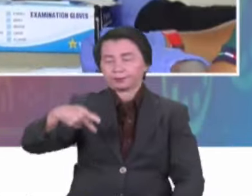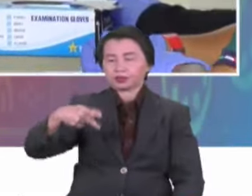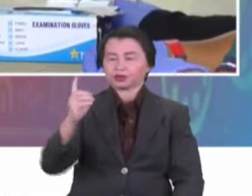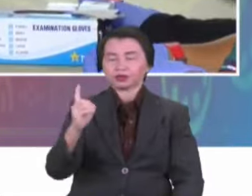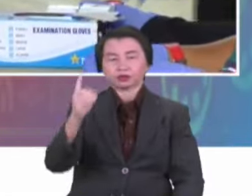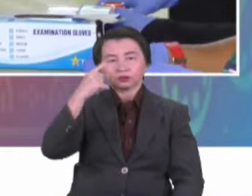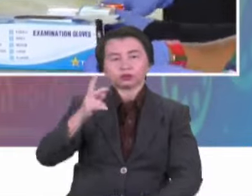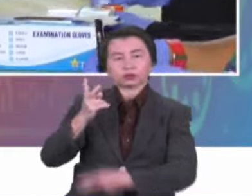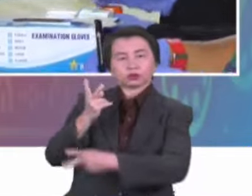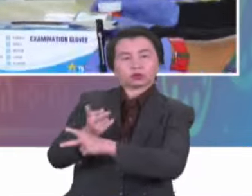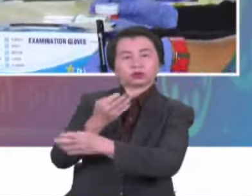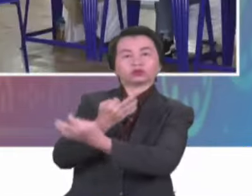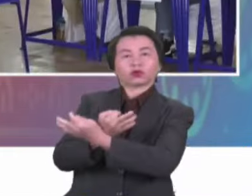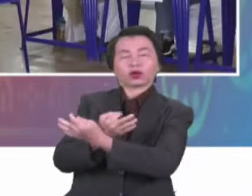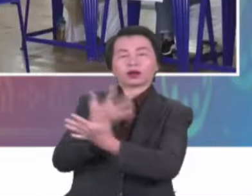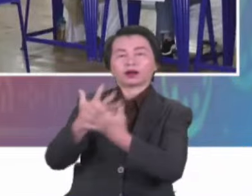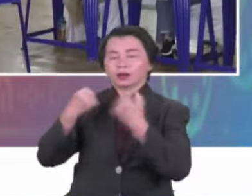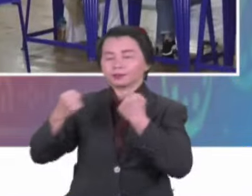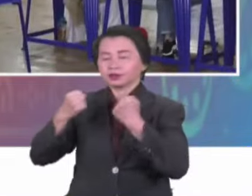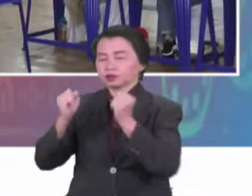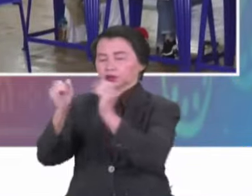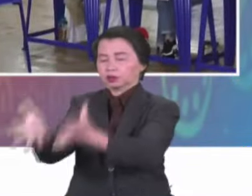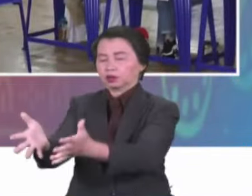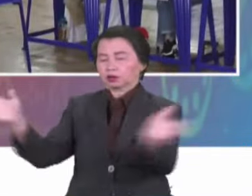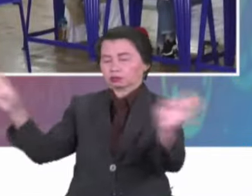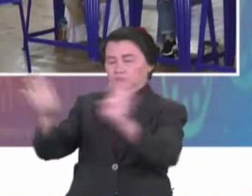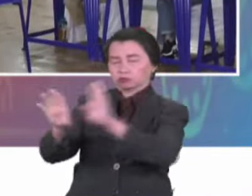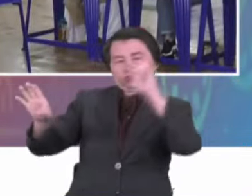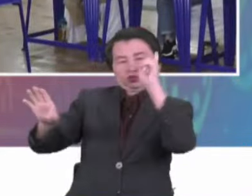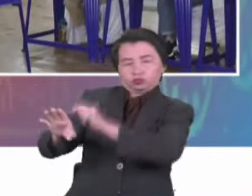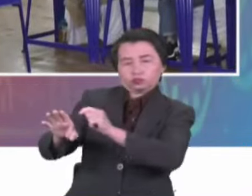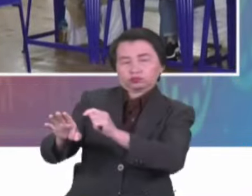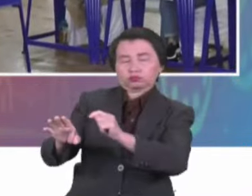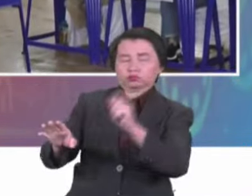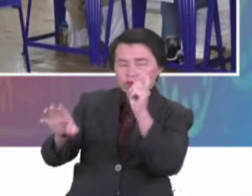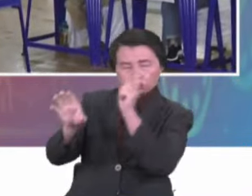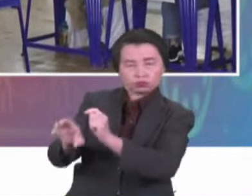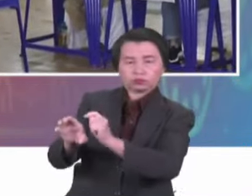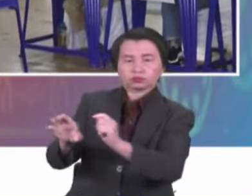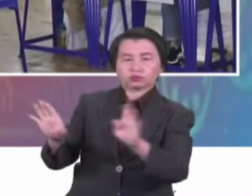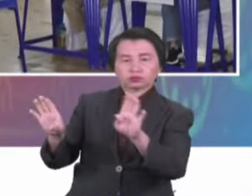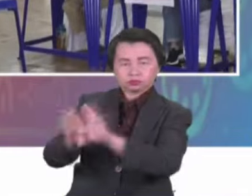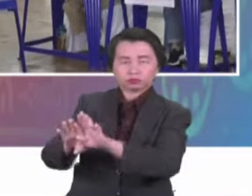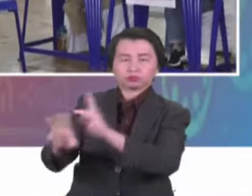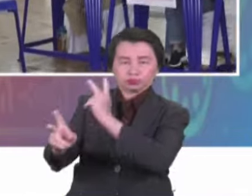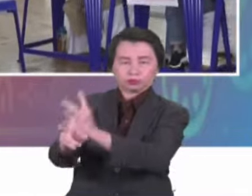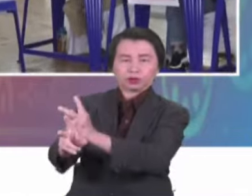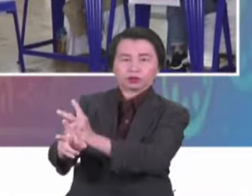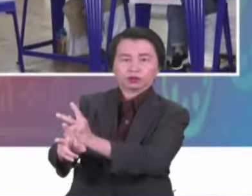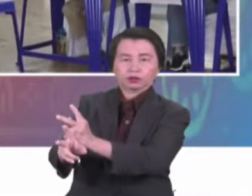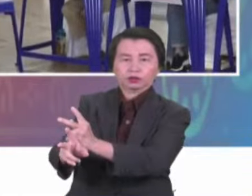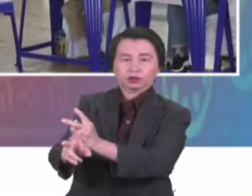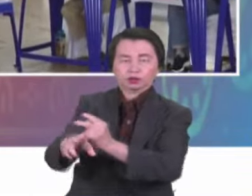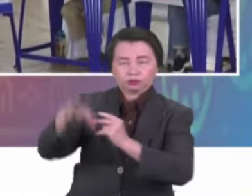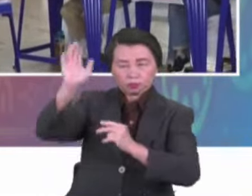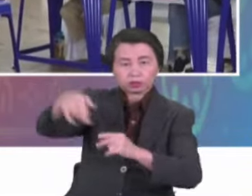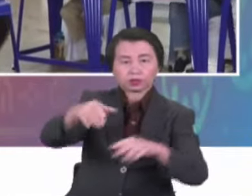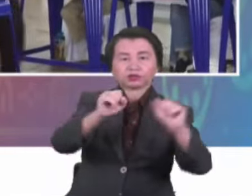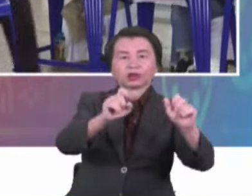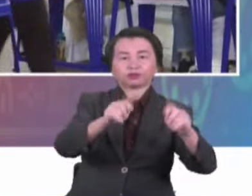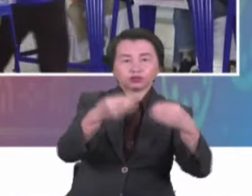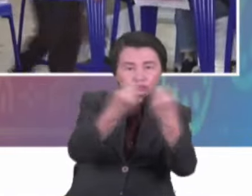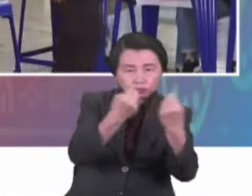untuk disimpan sehingga ke 19 hari bulan untuk penjumlahan undi. Jadi